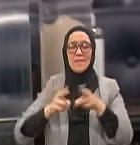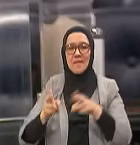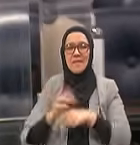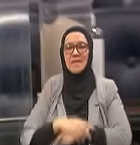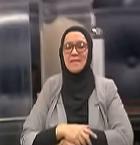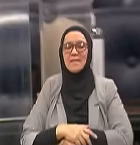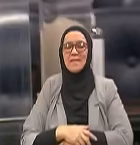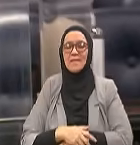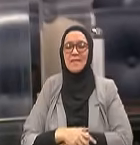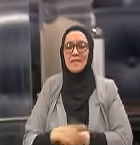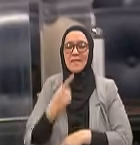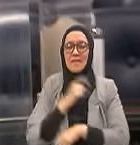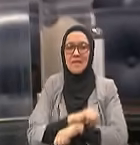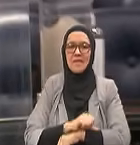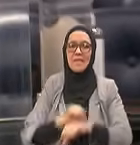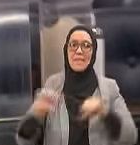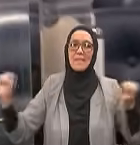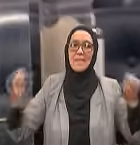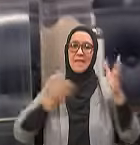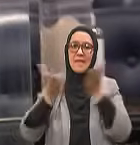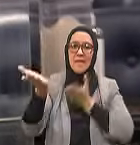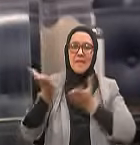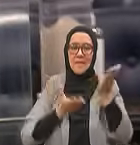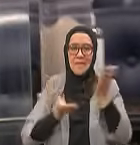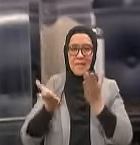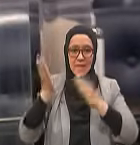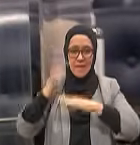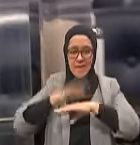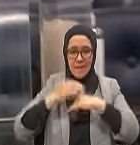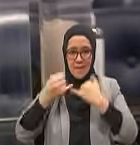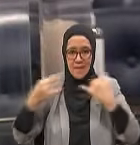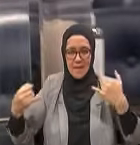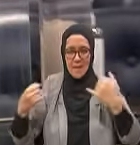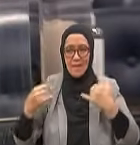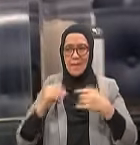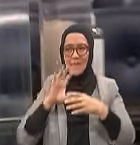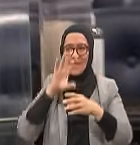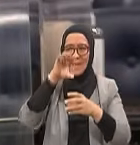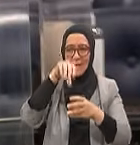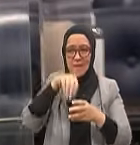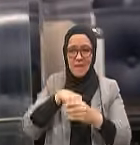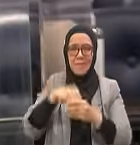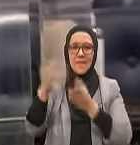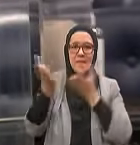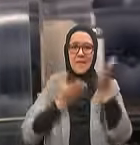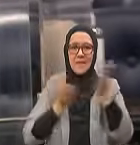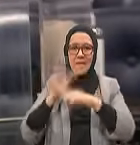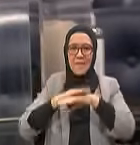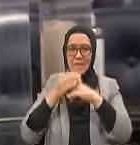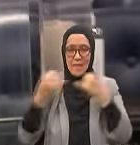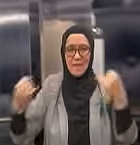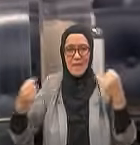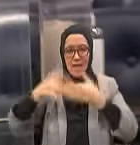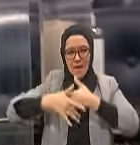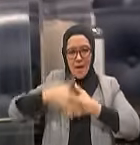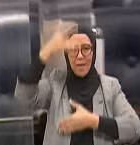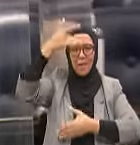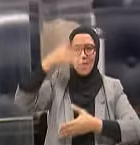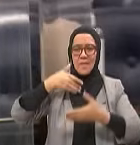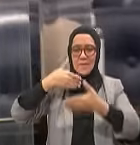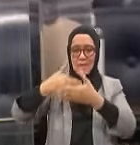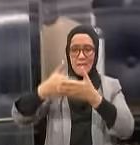tetapi Jackson primatan dalam kalian termasuk binatang Tantri hampir ke awal tahi kuning menggunakan